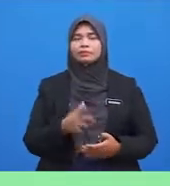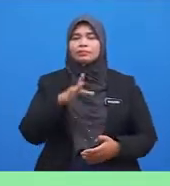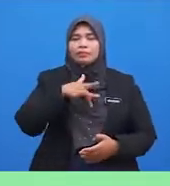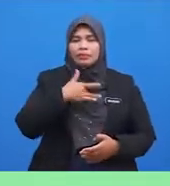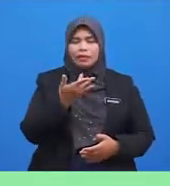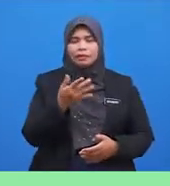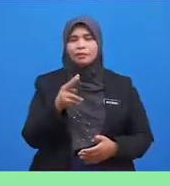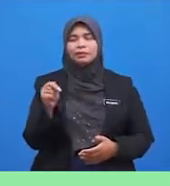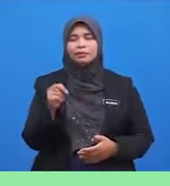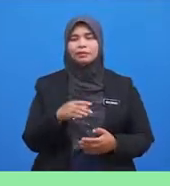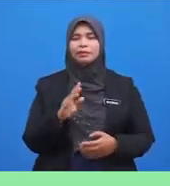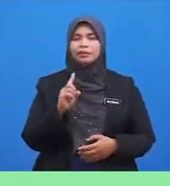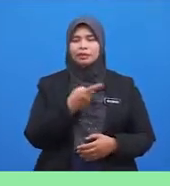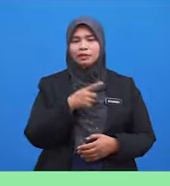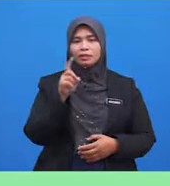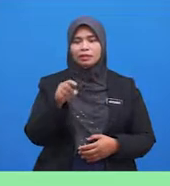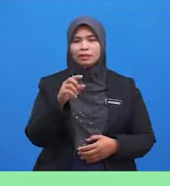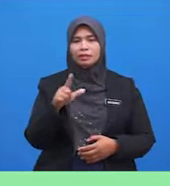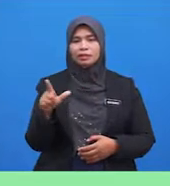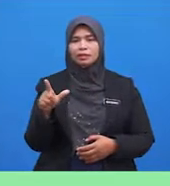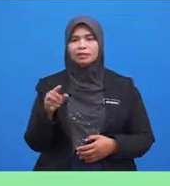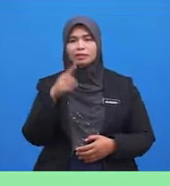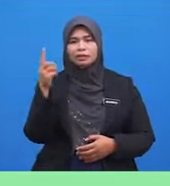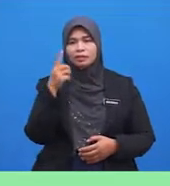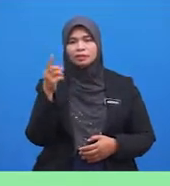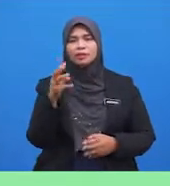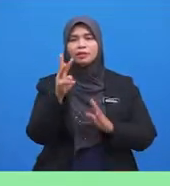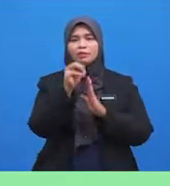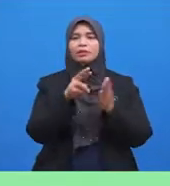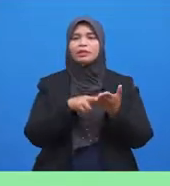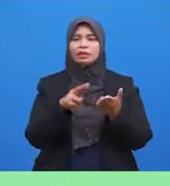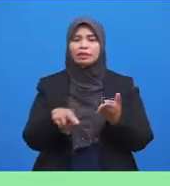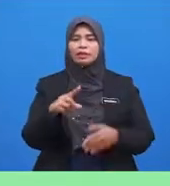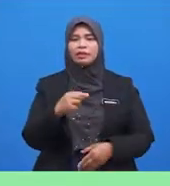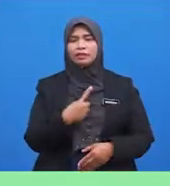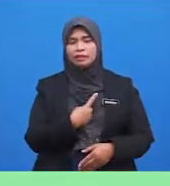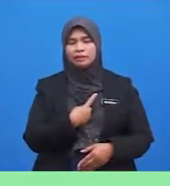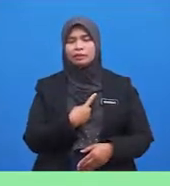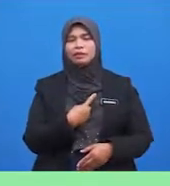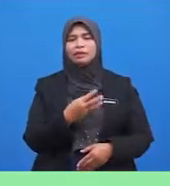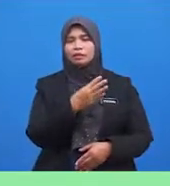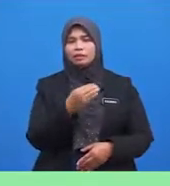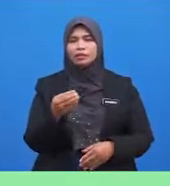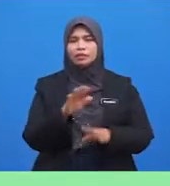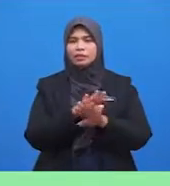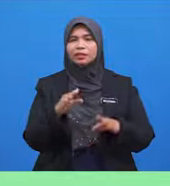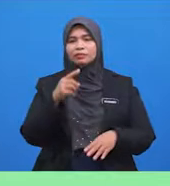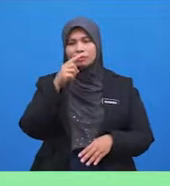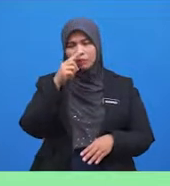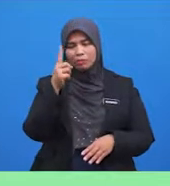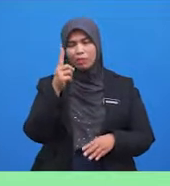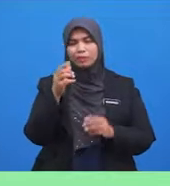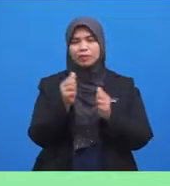perasaan. Kita hendaklah sentiasa merendah diri dan tidak